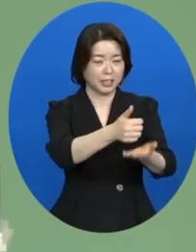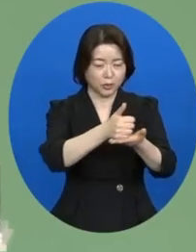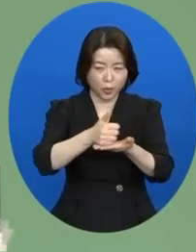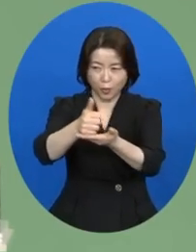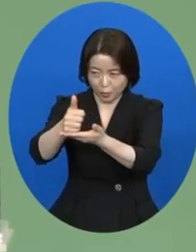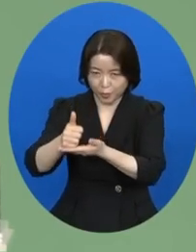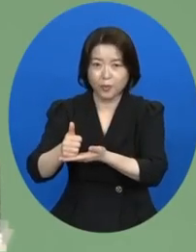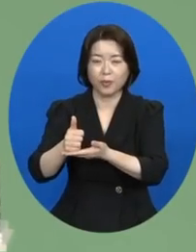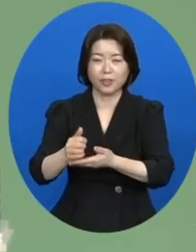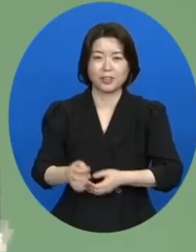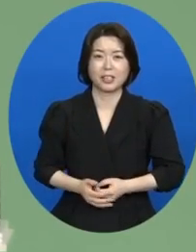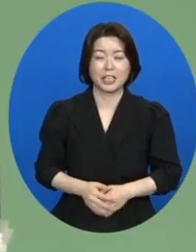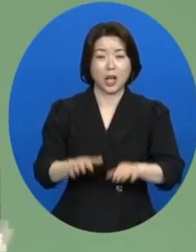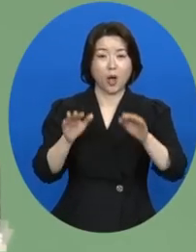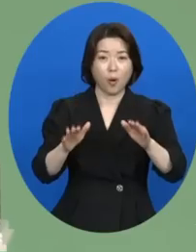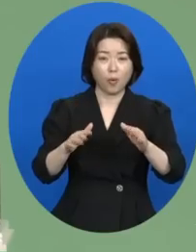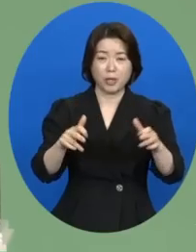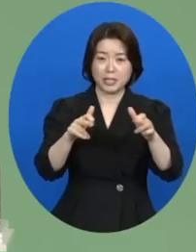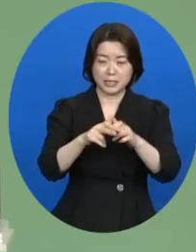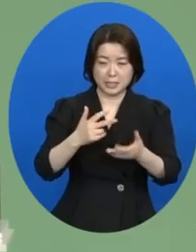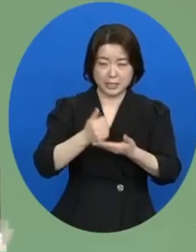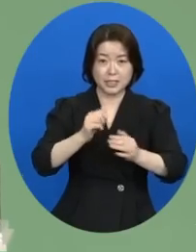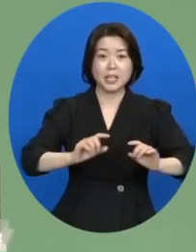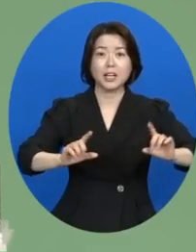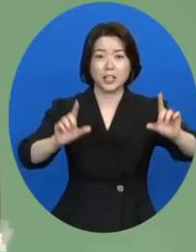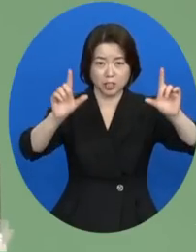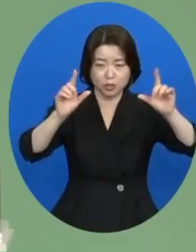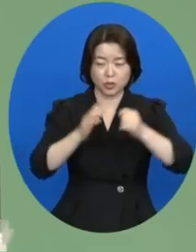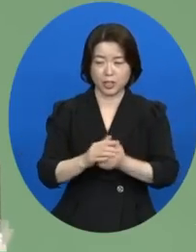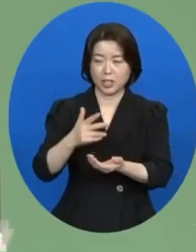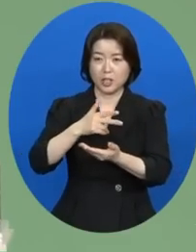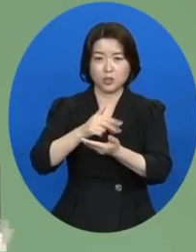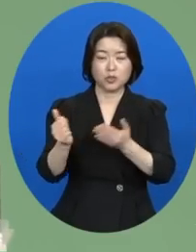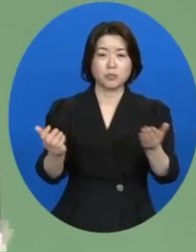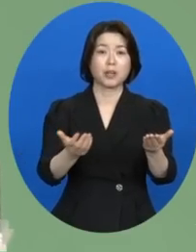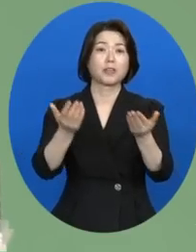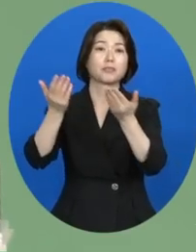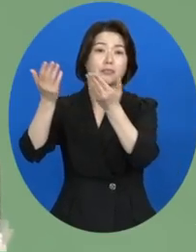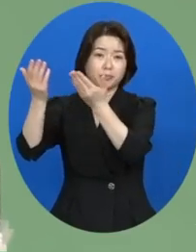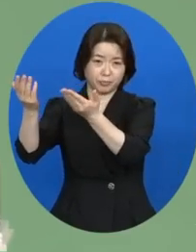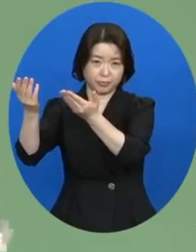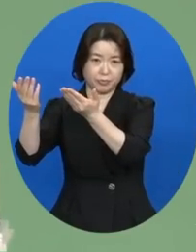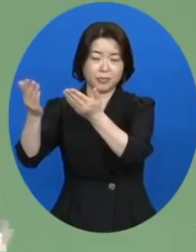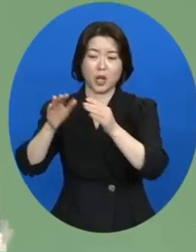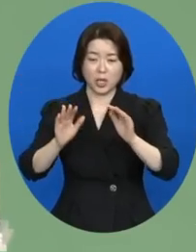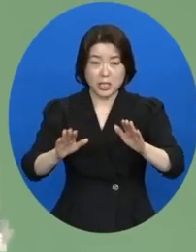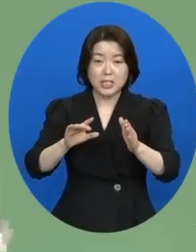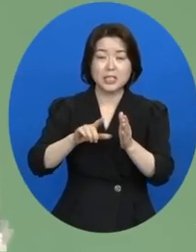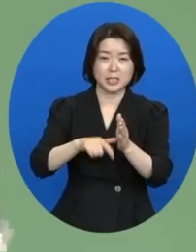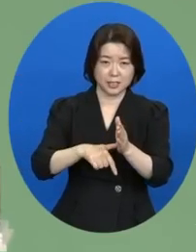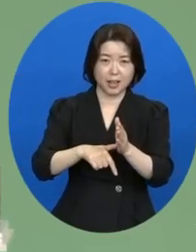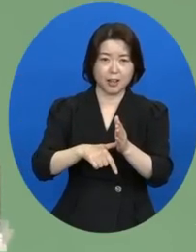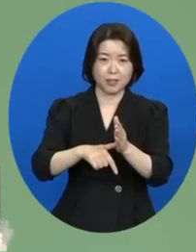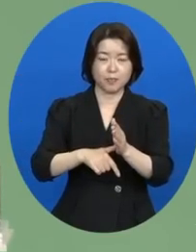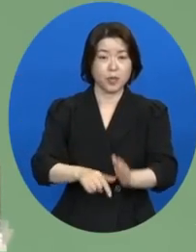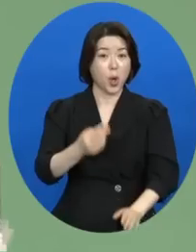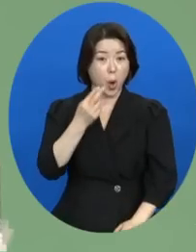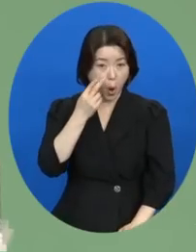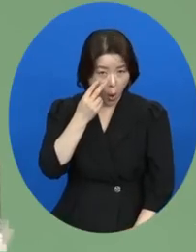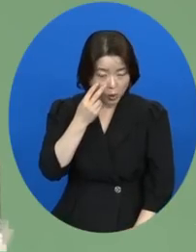초대합니다. 오늘 장애인 줄을 주님께 올려드리는 이 시간에